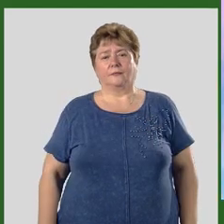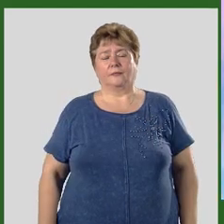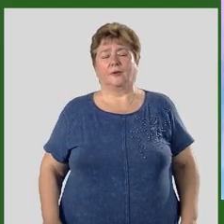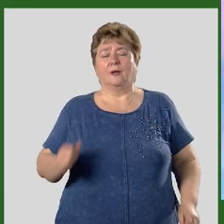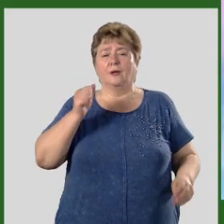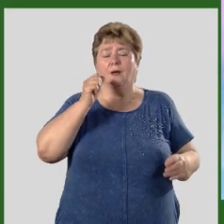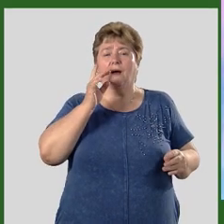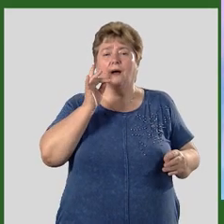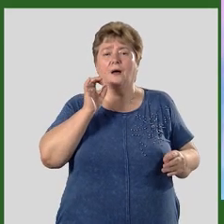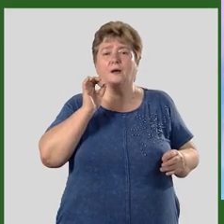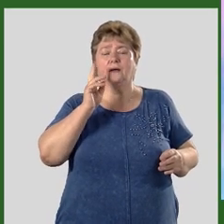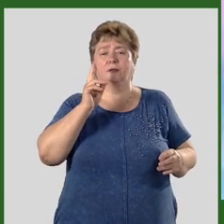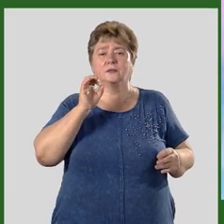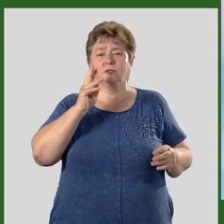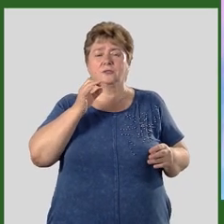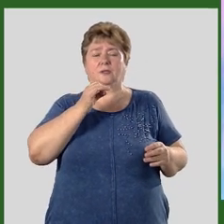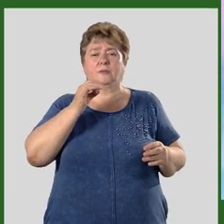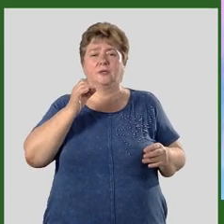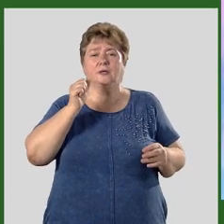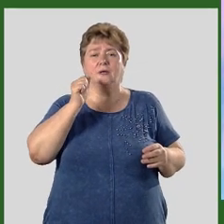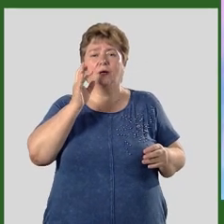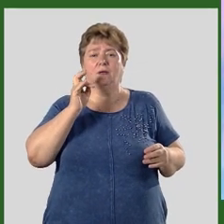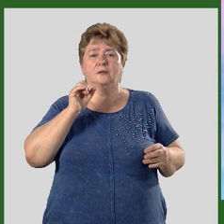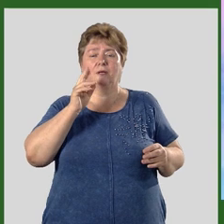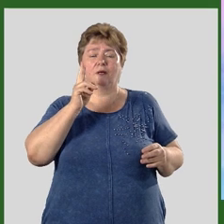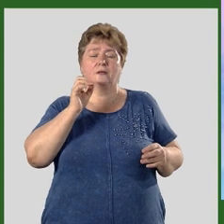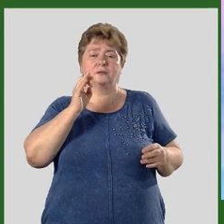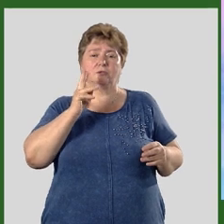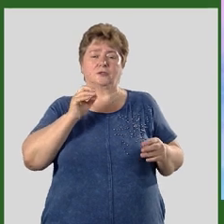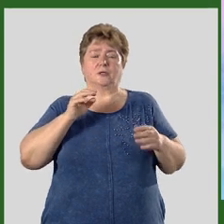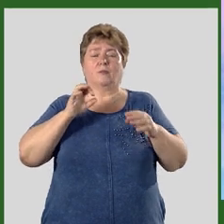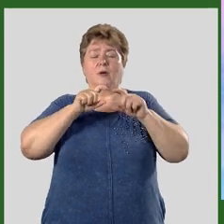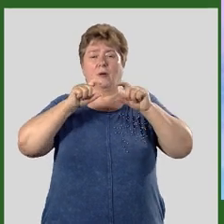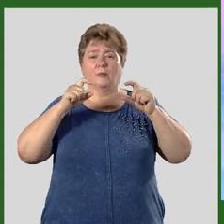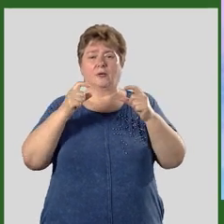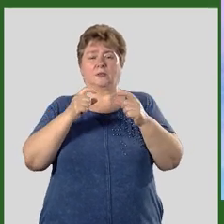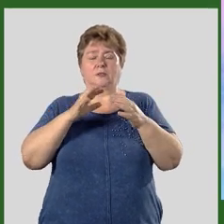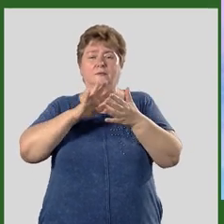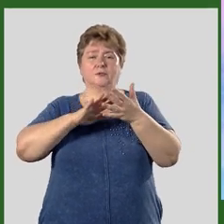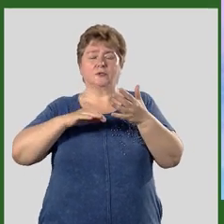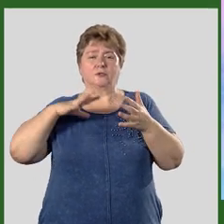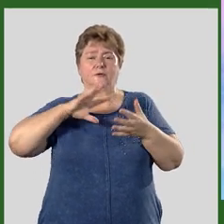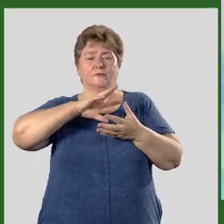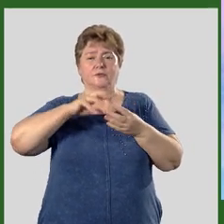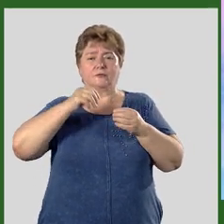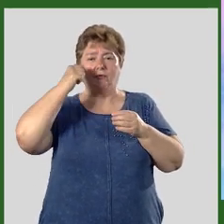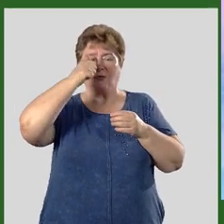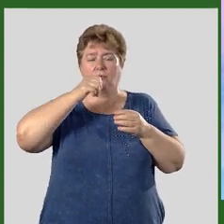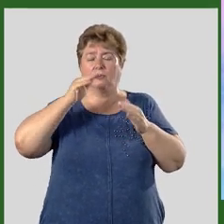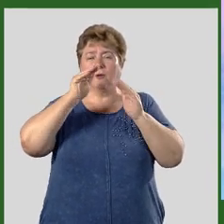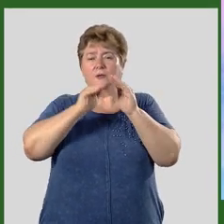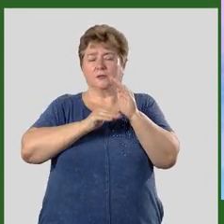В арктическом и антарктическом климатических поясах в течение всего года очень